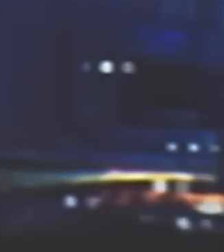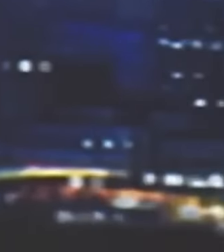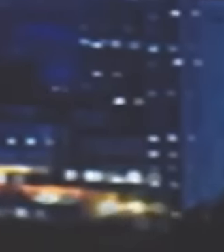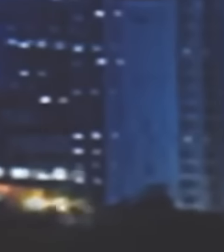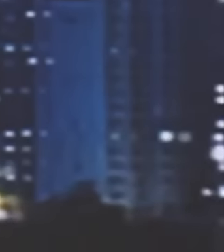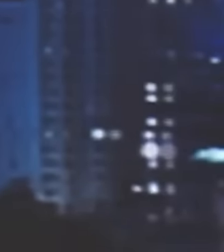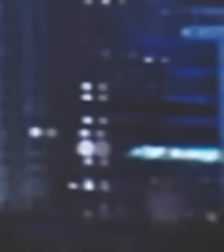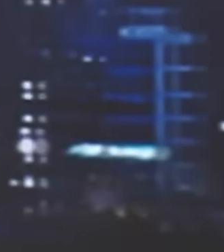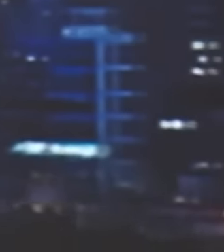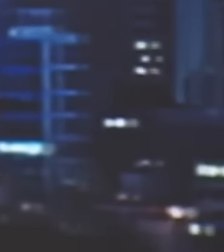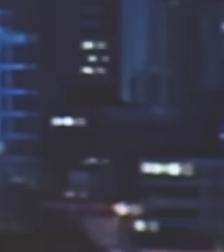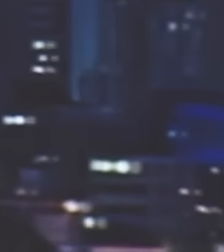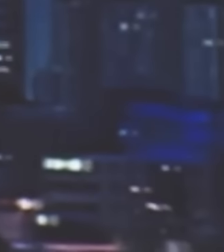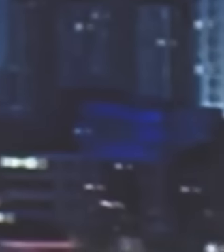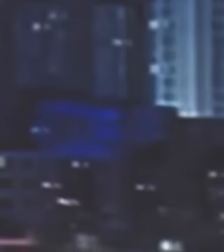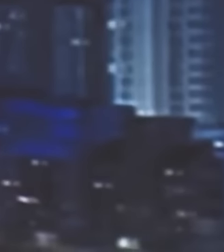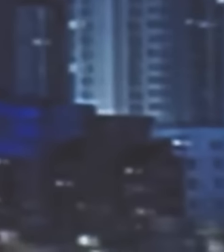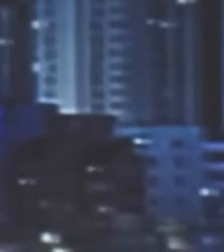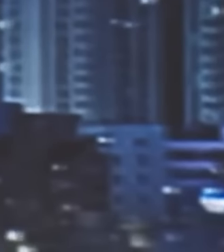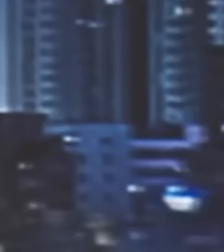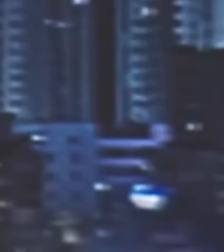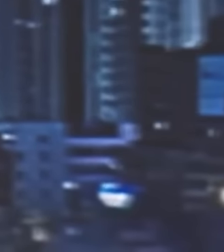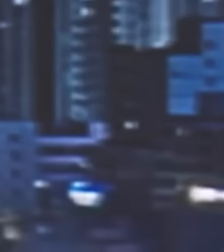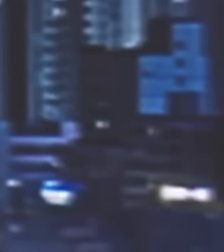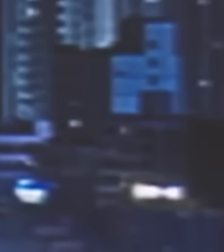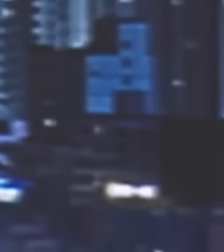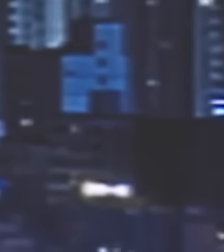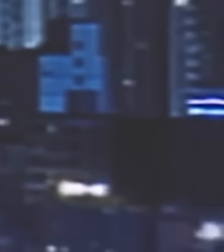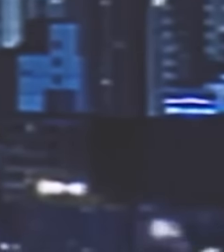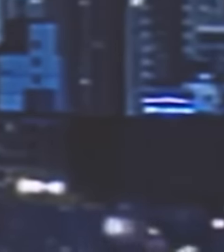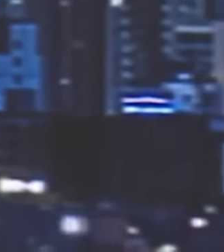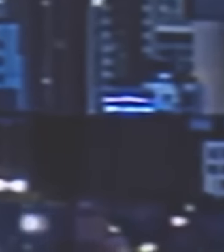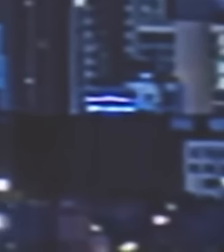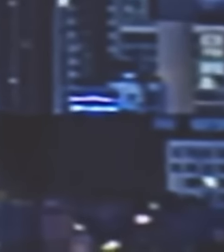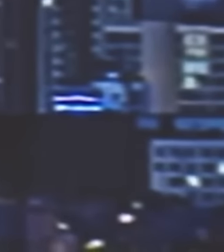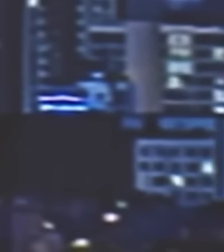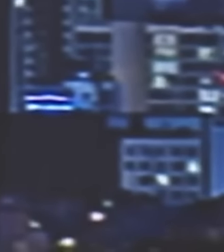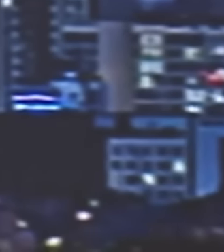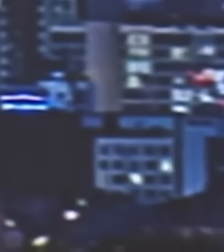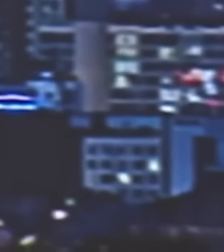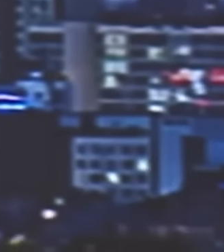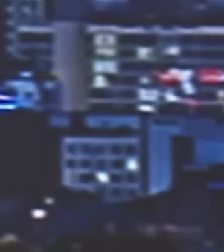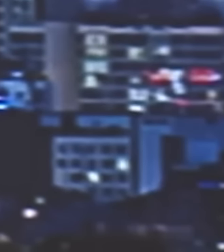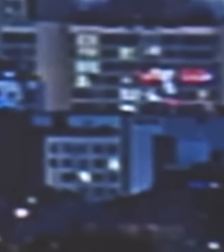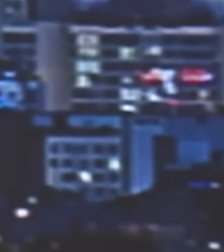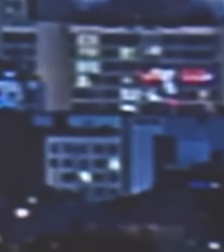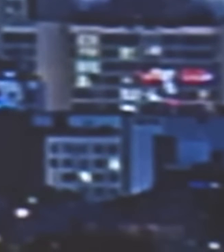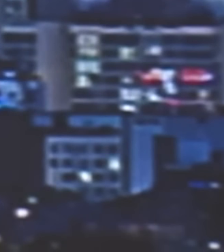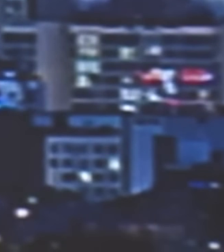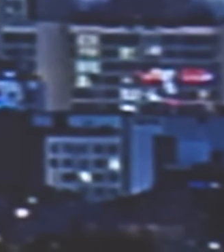JTBC 뉴스를 시청해주신 여러분 고맙습니다. 저희는 저녁 6시 50분 뉴스룸에서 뵙겠습니다.